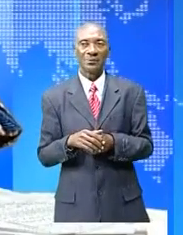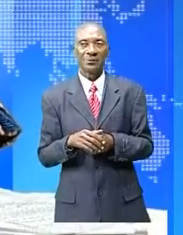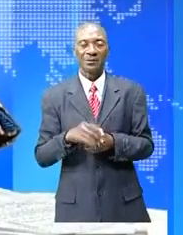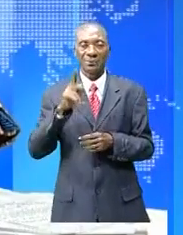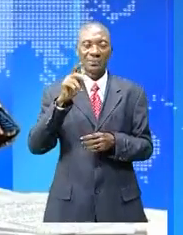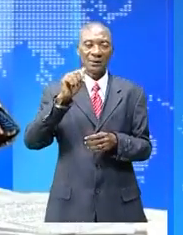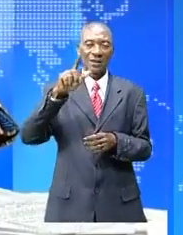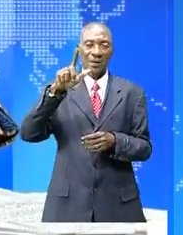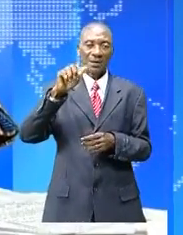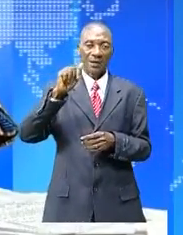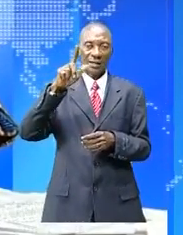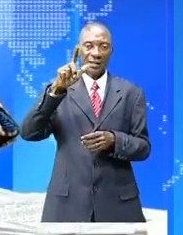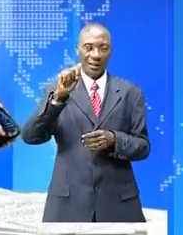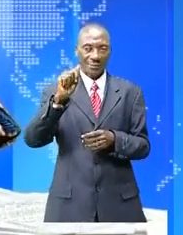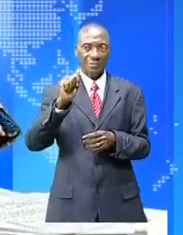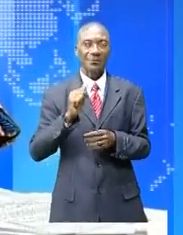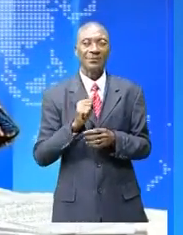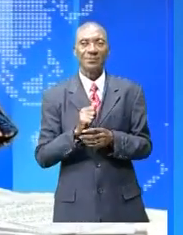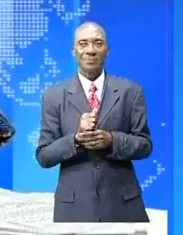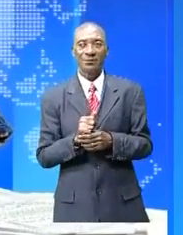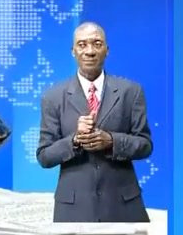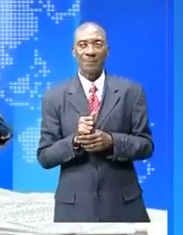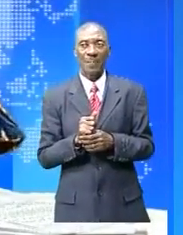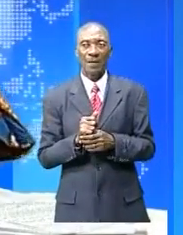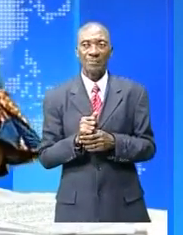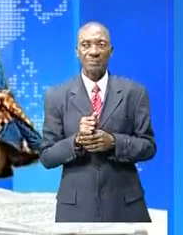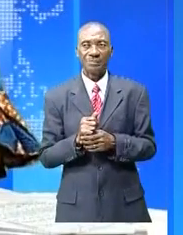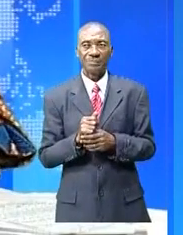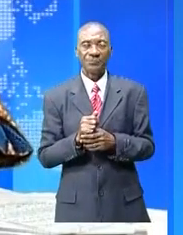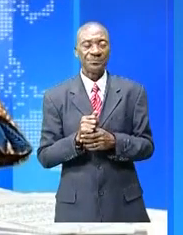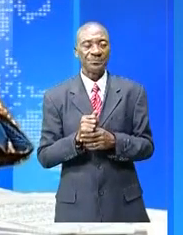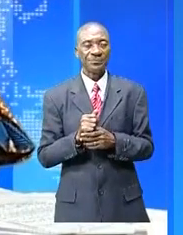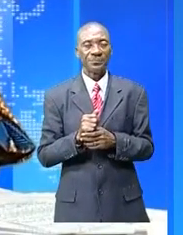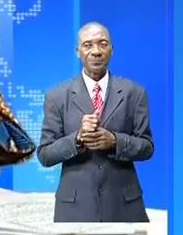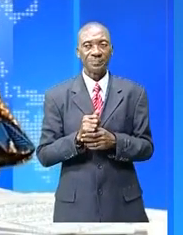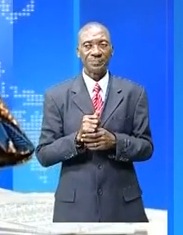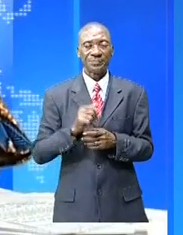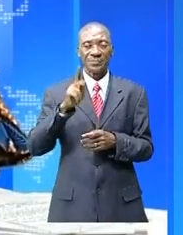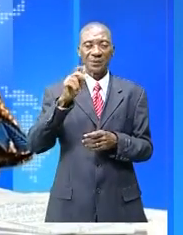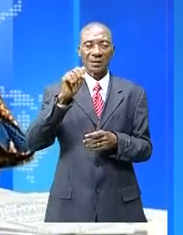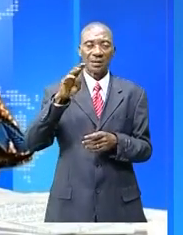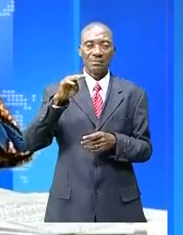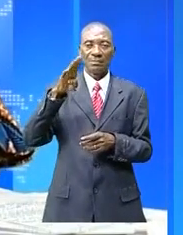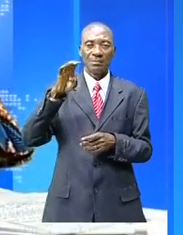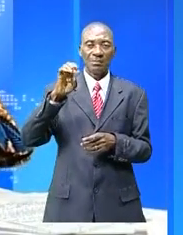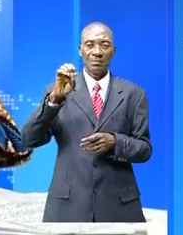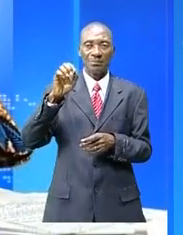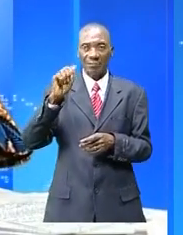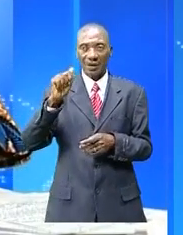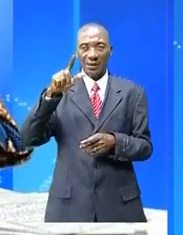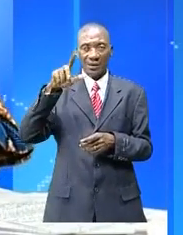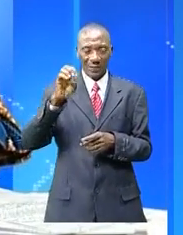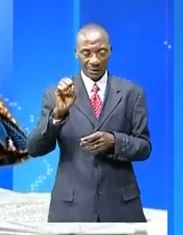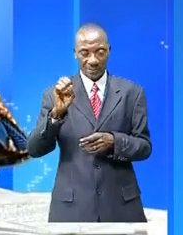Kalala Tupemuni Telefort, EPM, Kambale Kibertiti